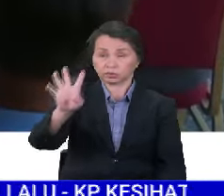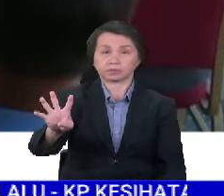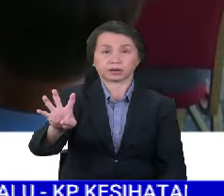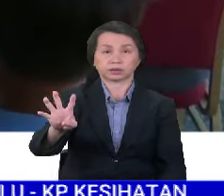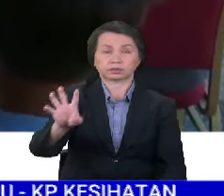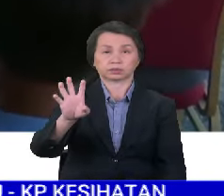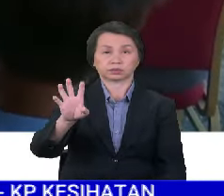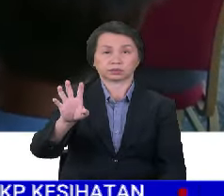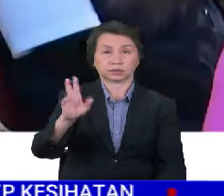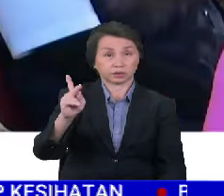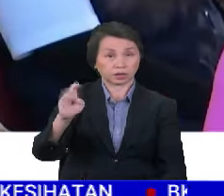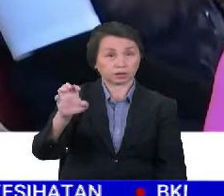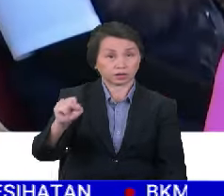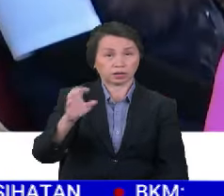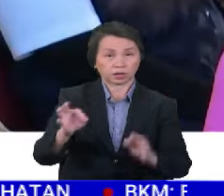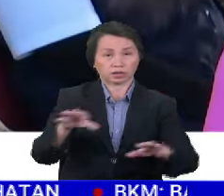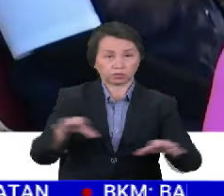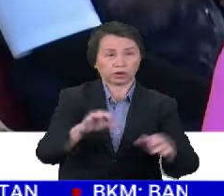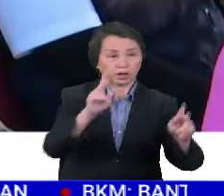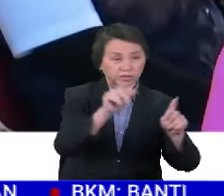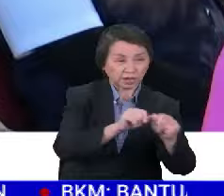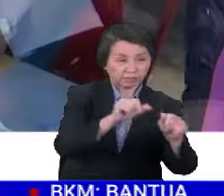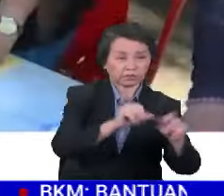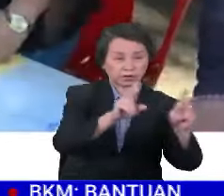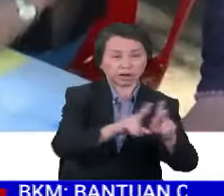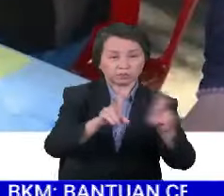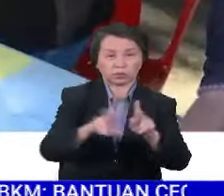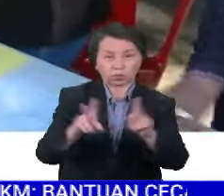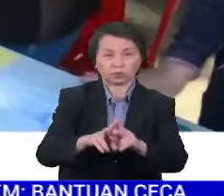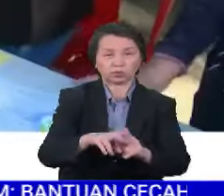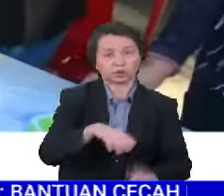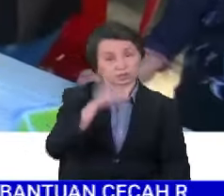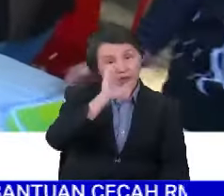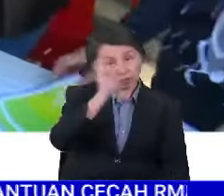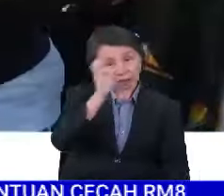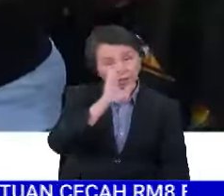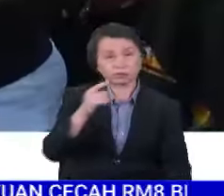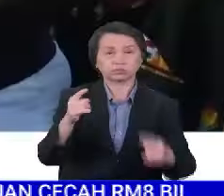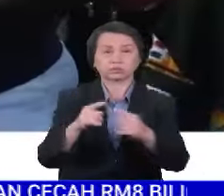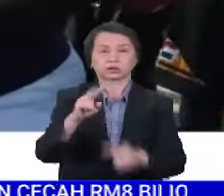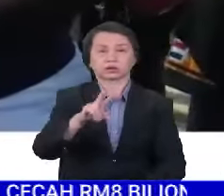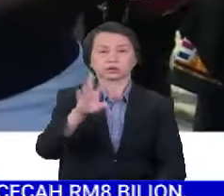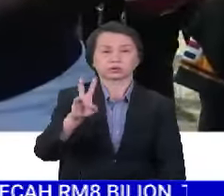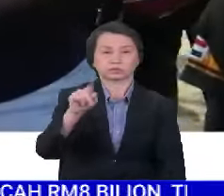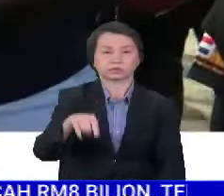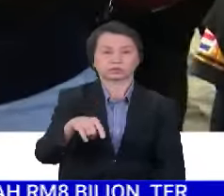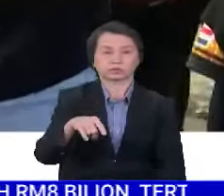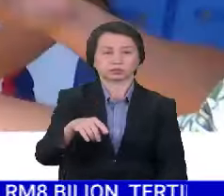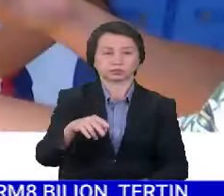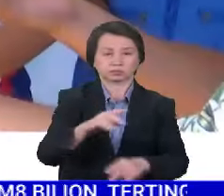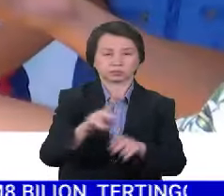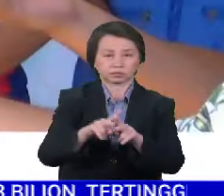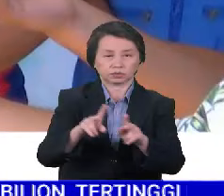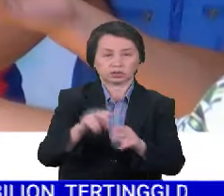kalau kita apenina buat setiap kampung satu kita tekan aceri sampai ke-27 apa satuan Kompi dibelah celebon